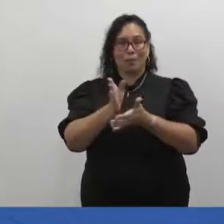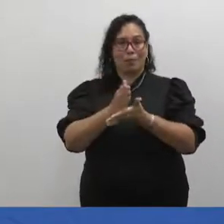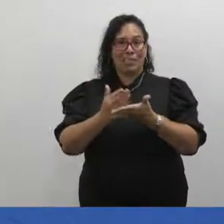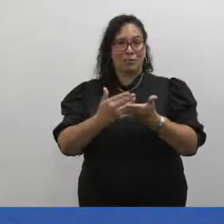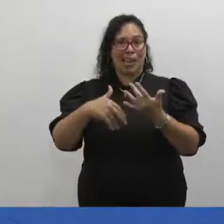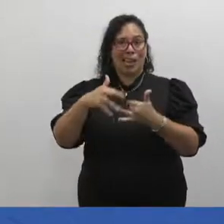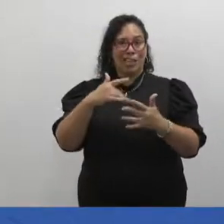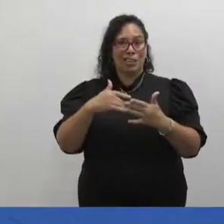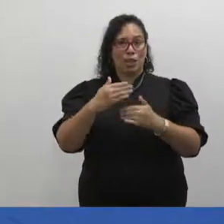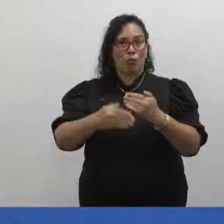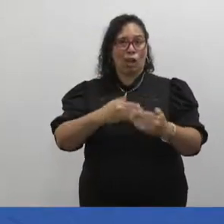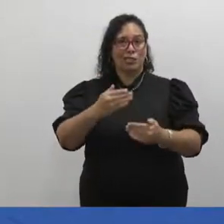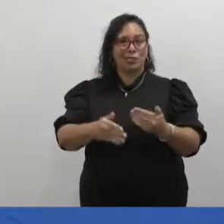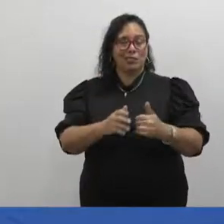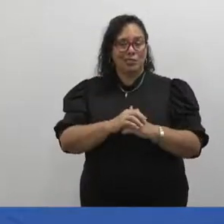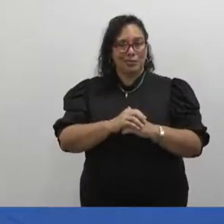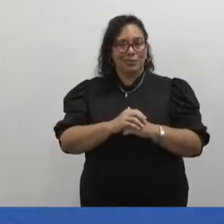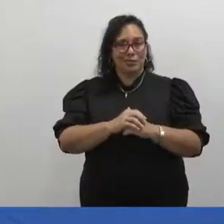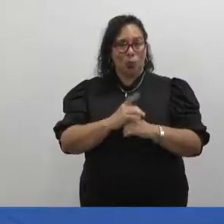si chấm rứ